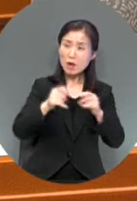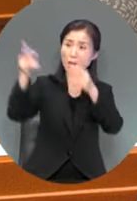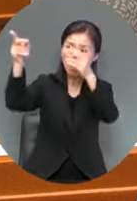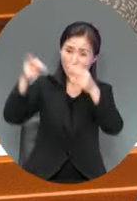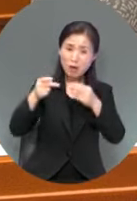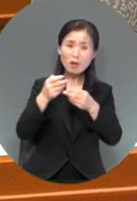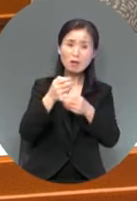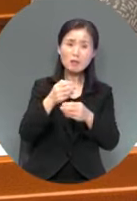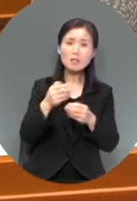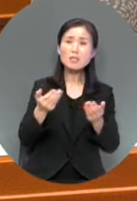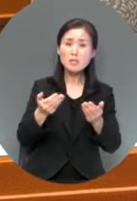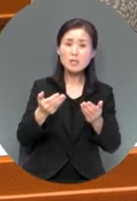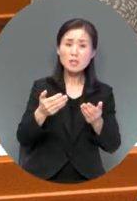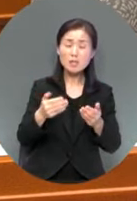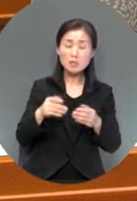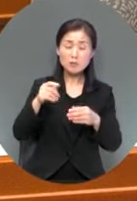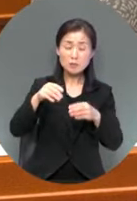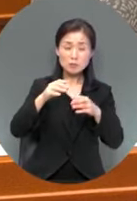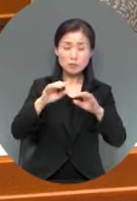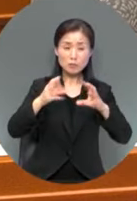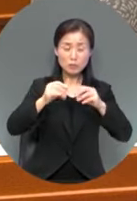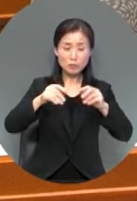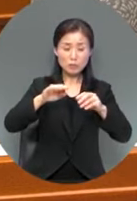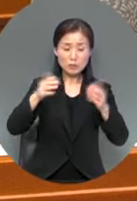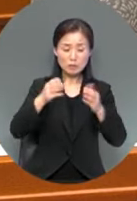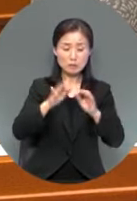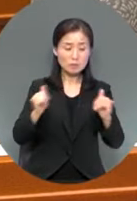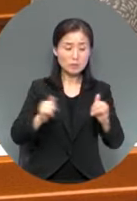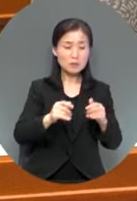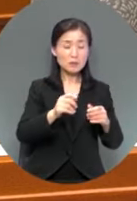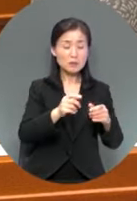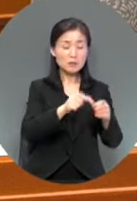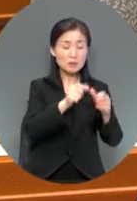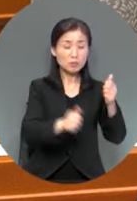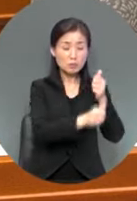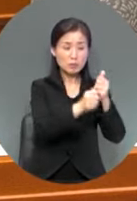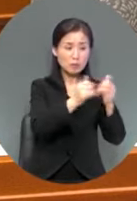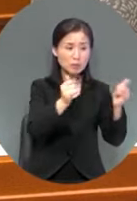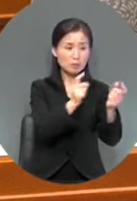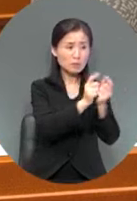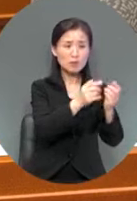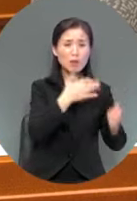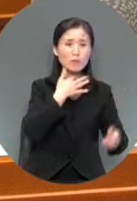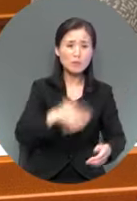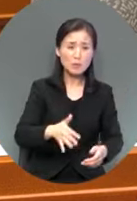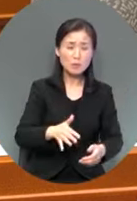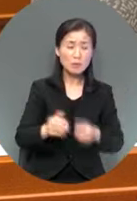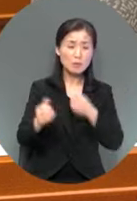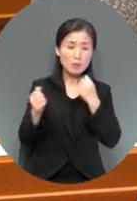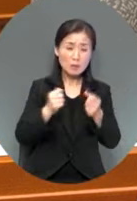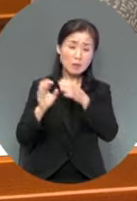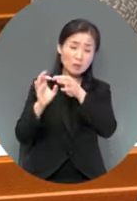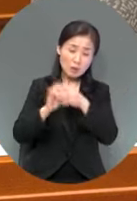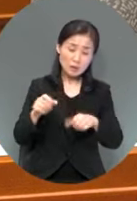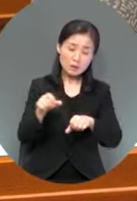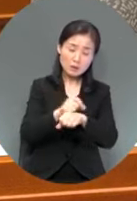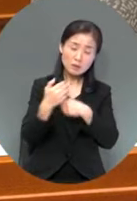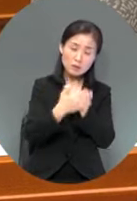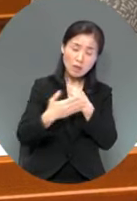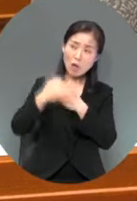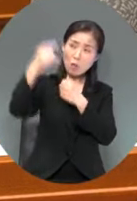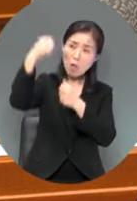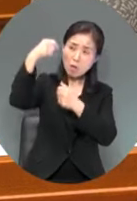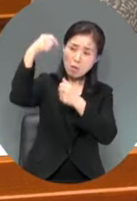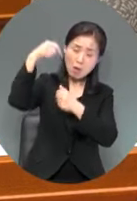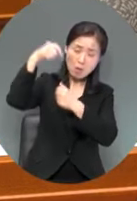인수위 관계자들을 접촉한 일 자체가 없습니다. 그럼에도 불구하고 계속 특혜니 외압이니 몰고 가는 이